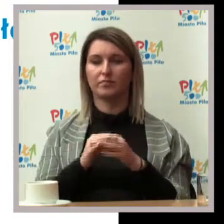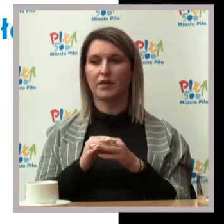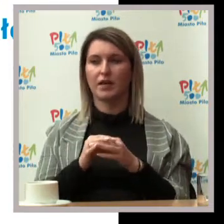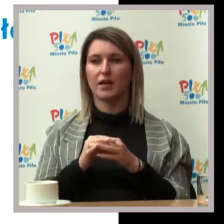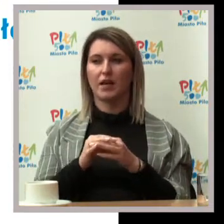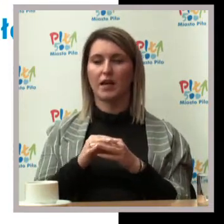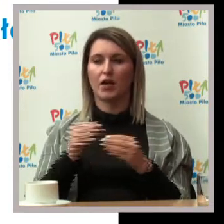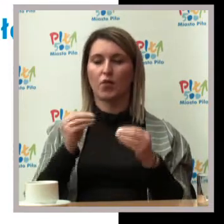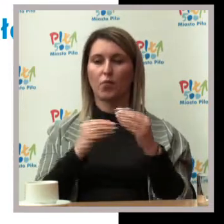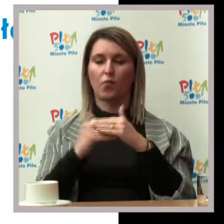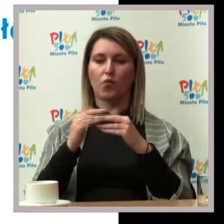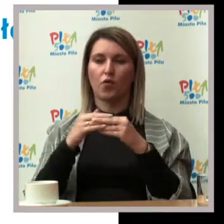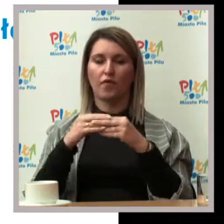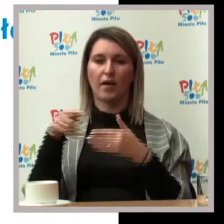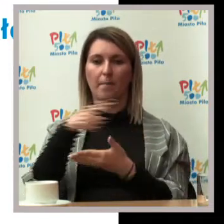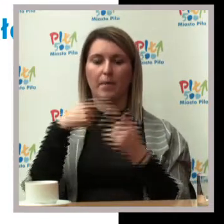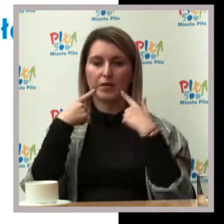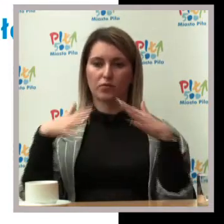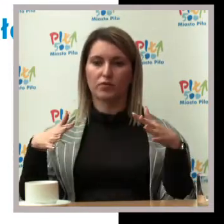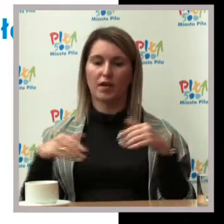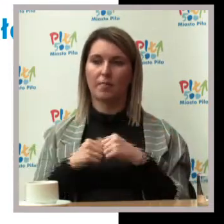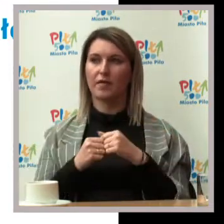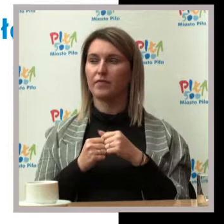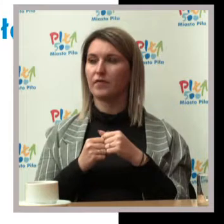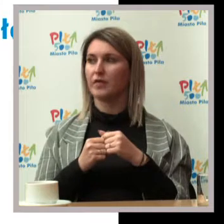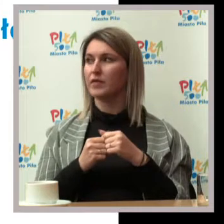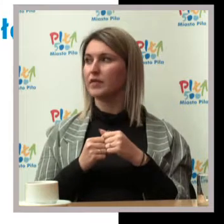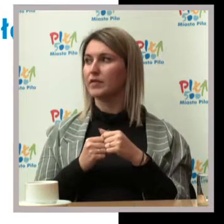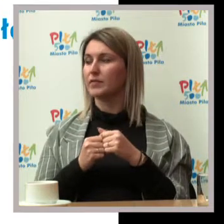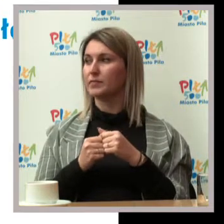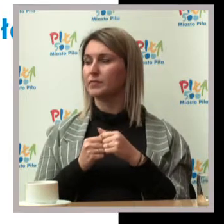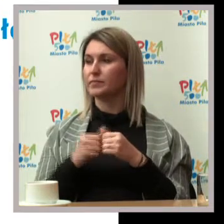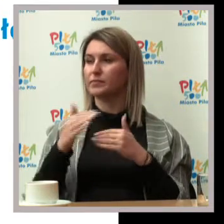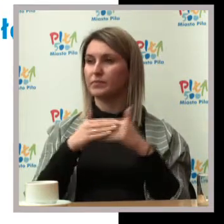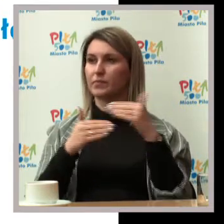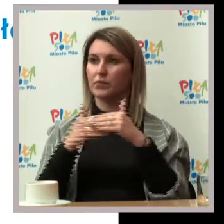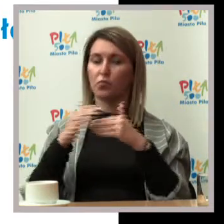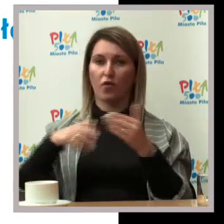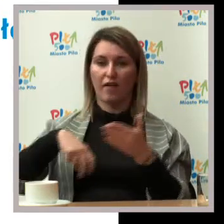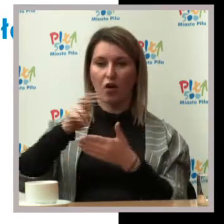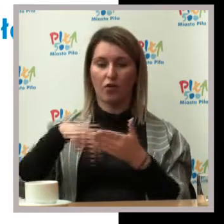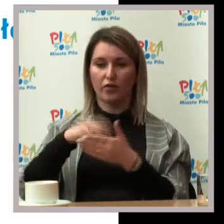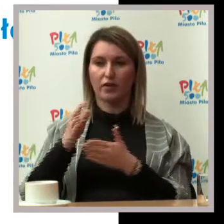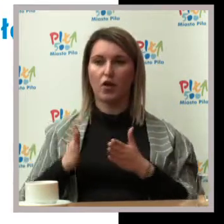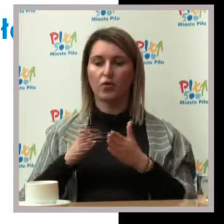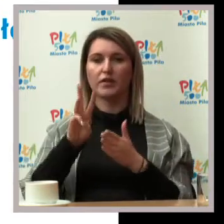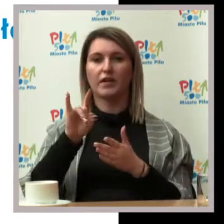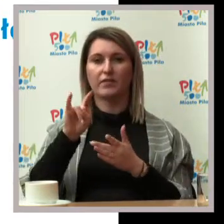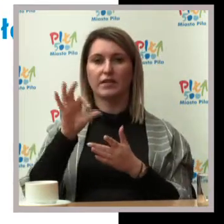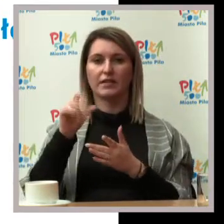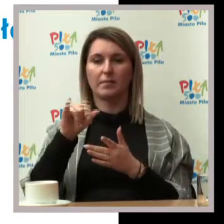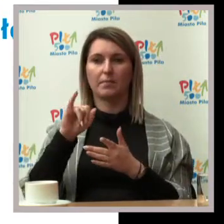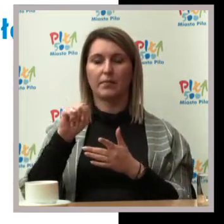2, wzmocnienie skarpy przy ścieżce rowerowej przy moście Władysława Łokietka, przebudowę chodnika przy ulicy